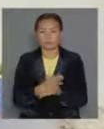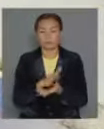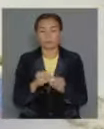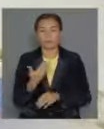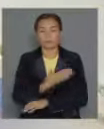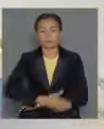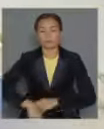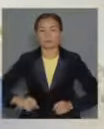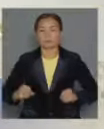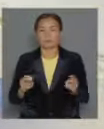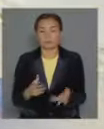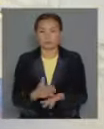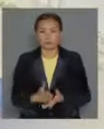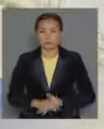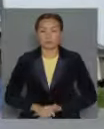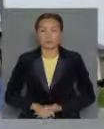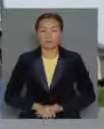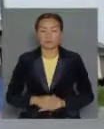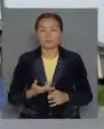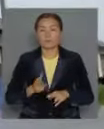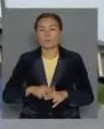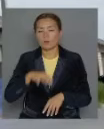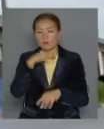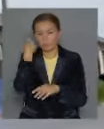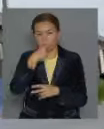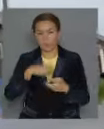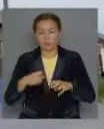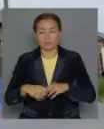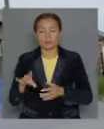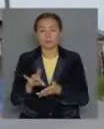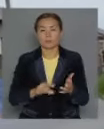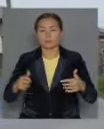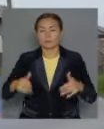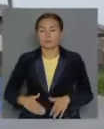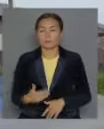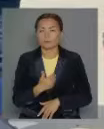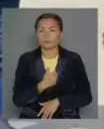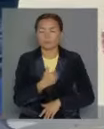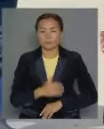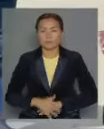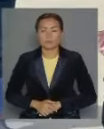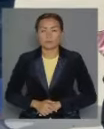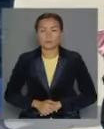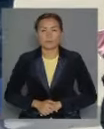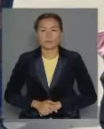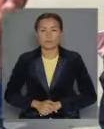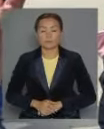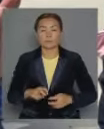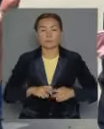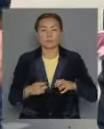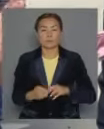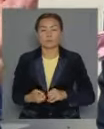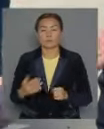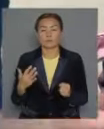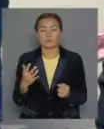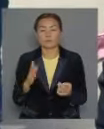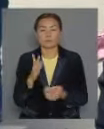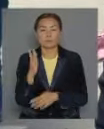көшеде жүру қорқынышқа айналған. Сондықтан жауаптылар мәселені тезірек шешсе екен дейді. Жанымызға батып отырған бізге құласа,